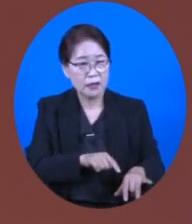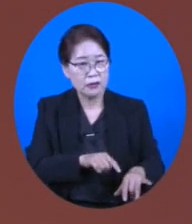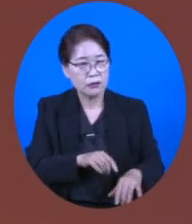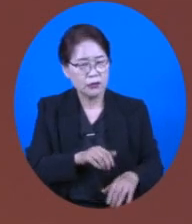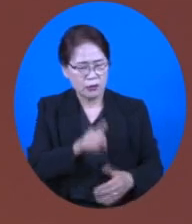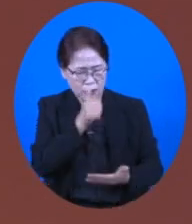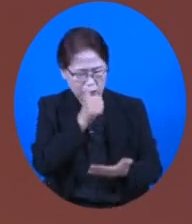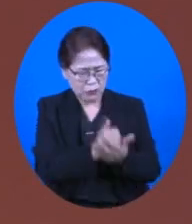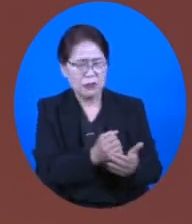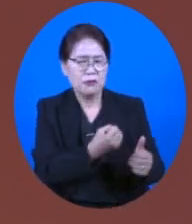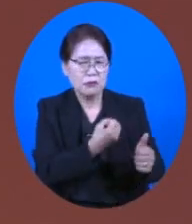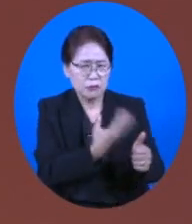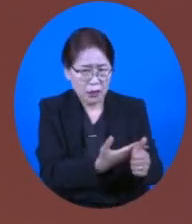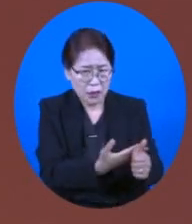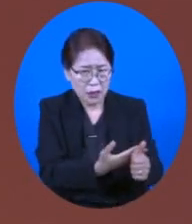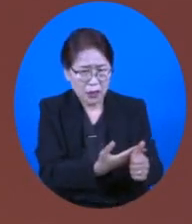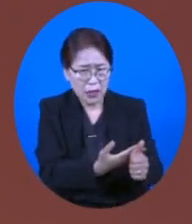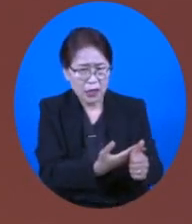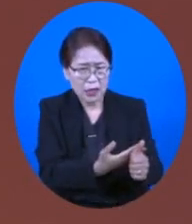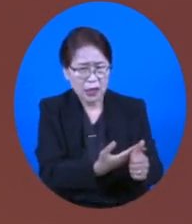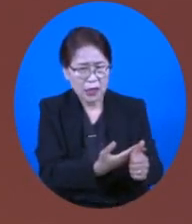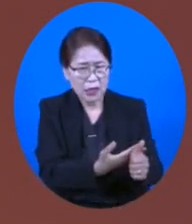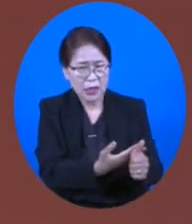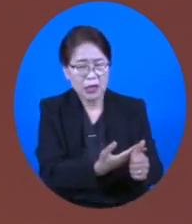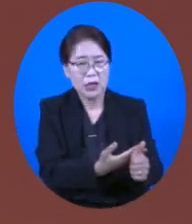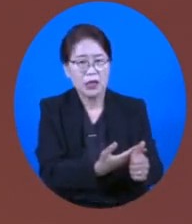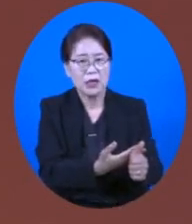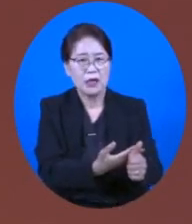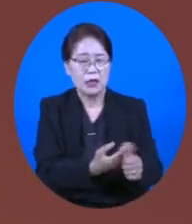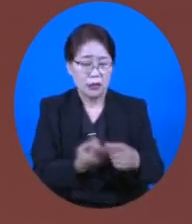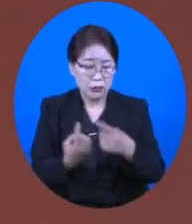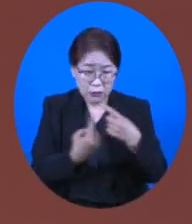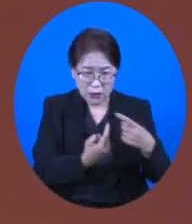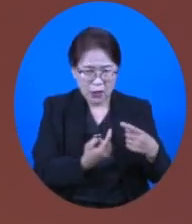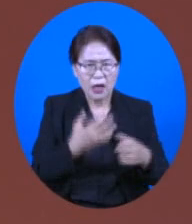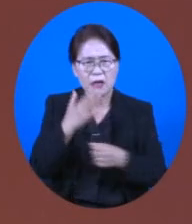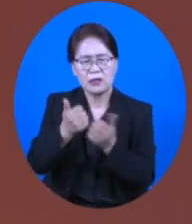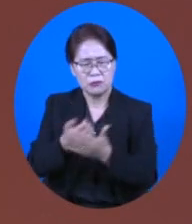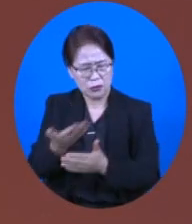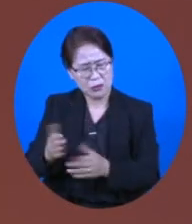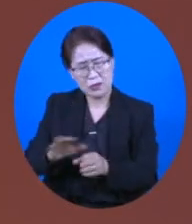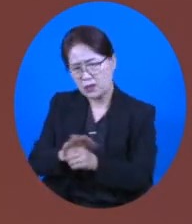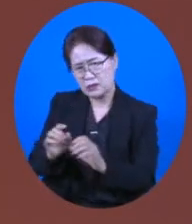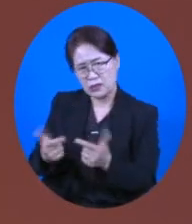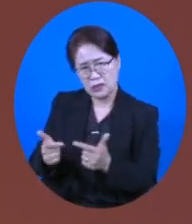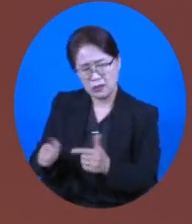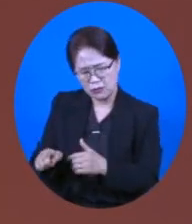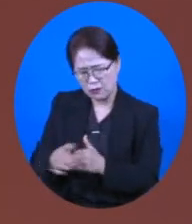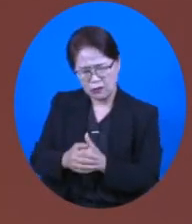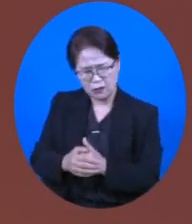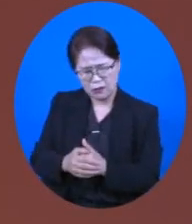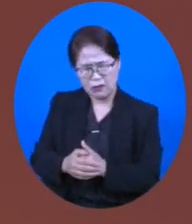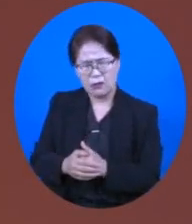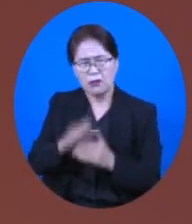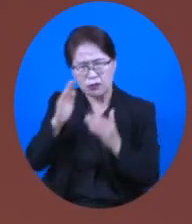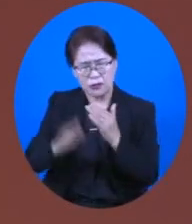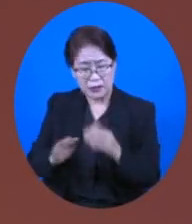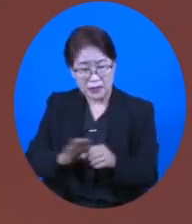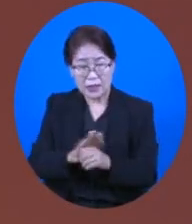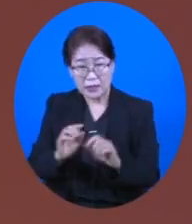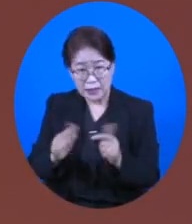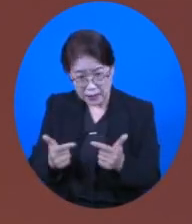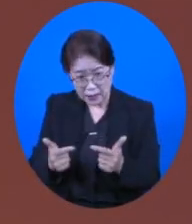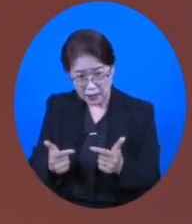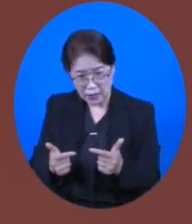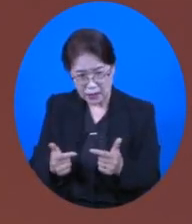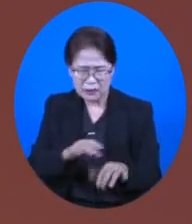죄를 참소하면서 파고드는 게 뭐냐 그러면 하나님은 너를 사랑하지 않아요. 하나님은 너를 절대로 사랑하지 않아. 그렇기